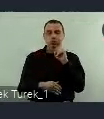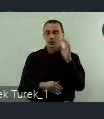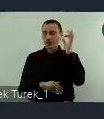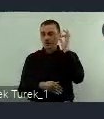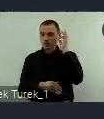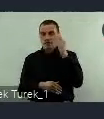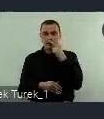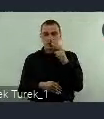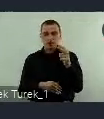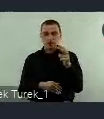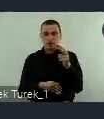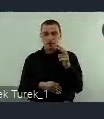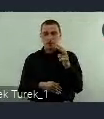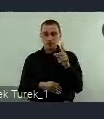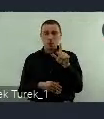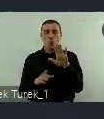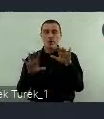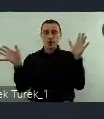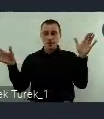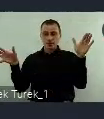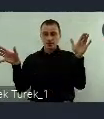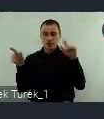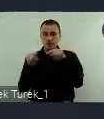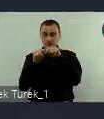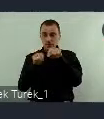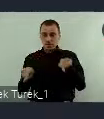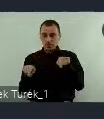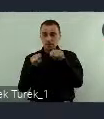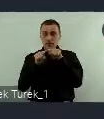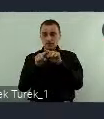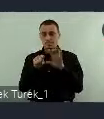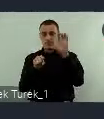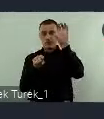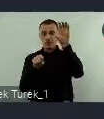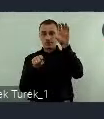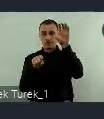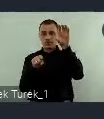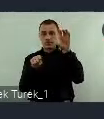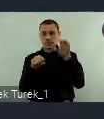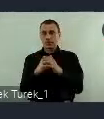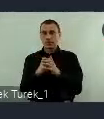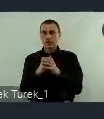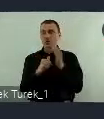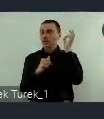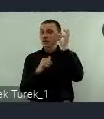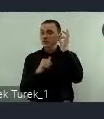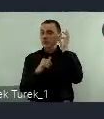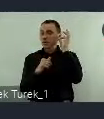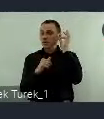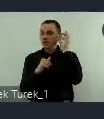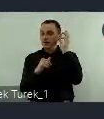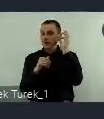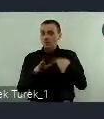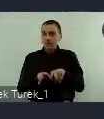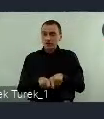chłopca bym dał wyżej do góry jeszcze żeby był bardziej rozróżnialnych w dotyku ten kształt dziewczyny bo teraz Dziewczyna i chłopiec różnią się tylko tą